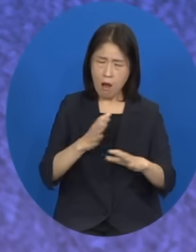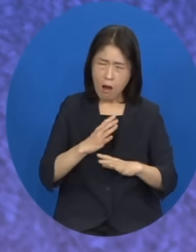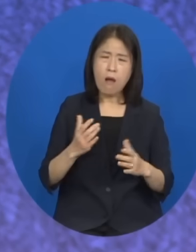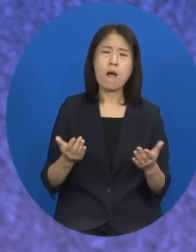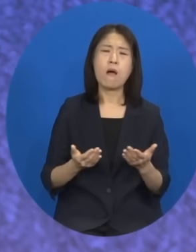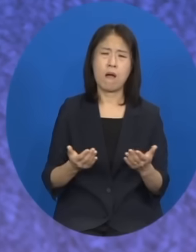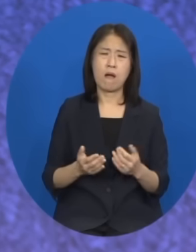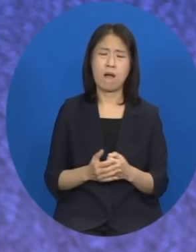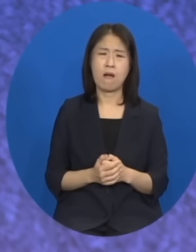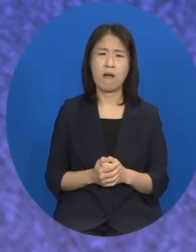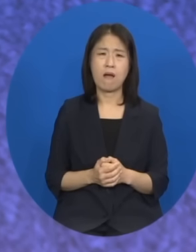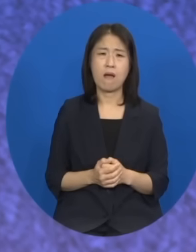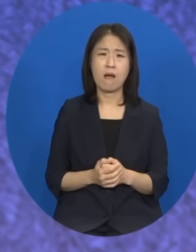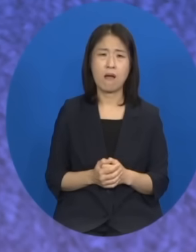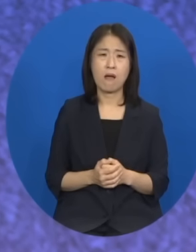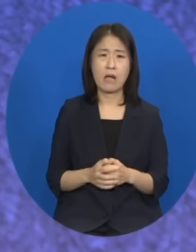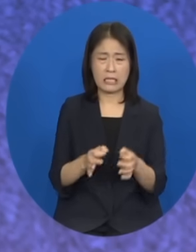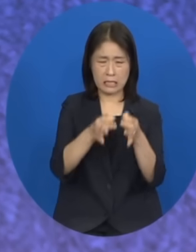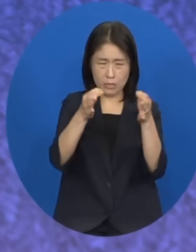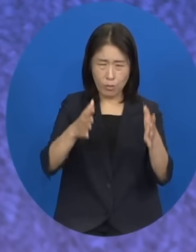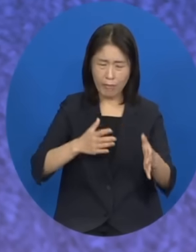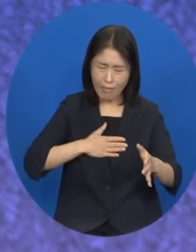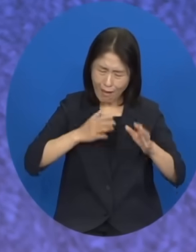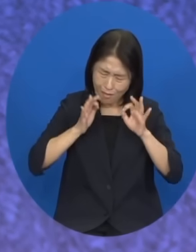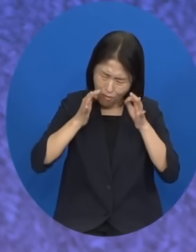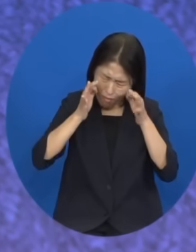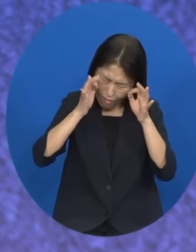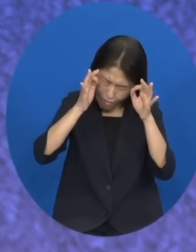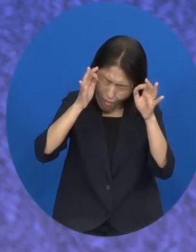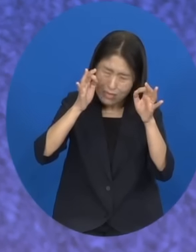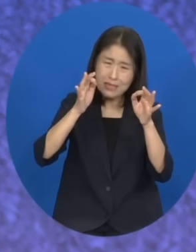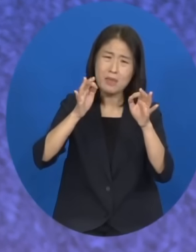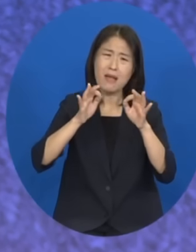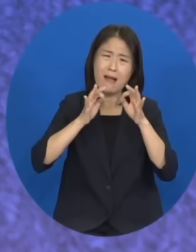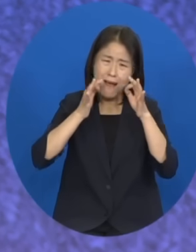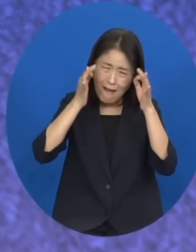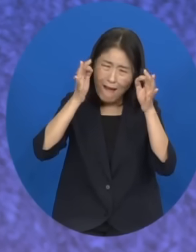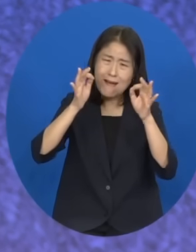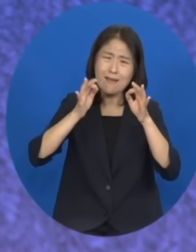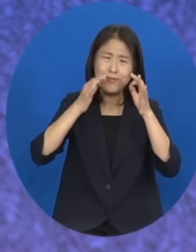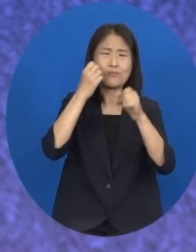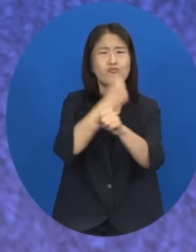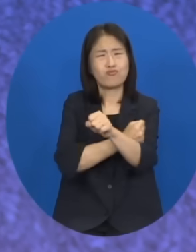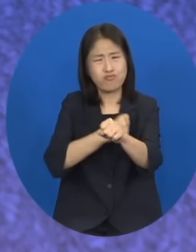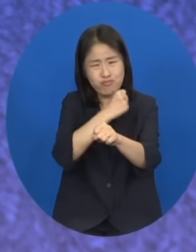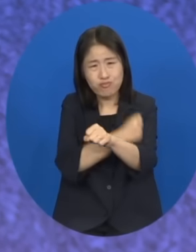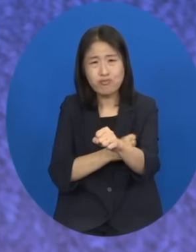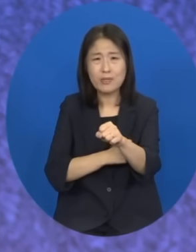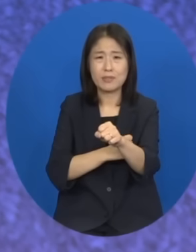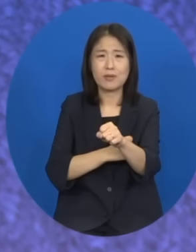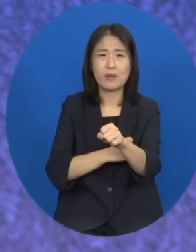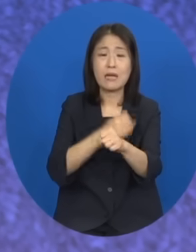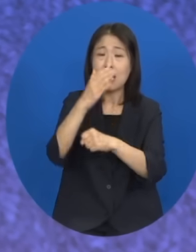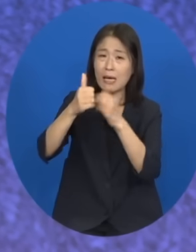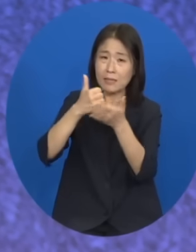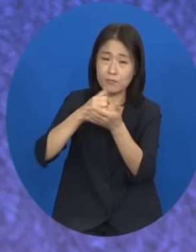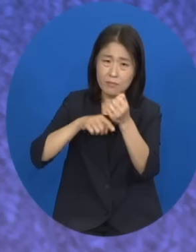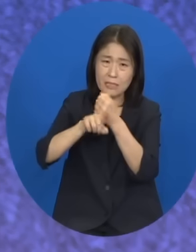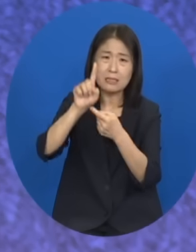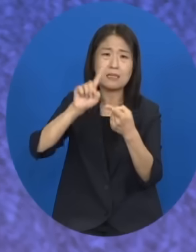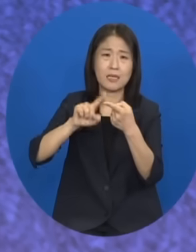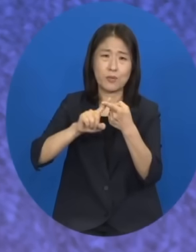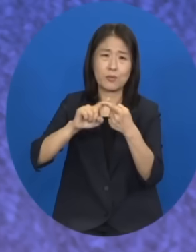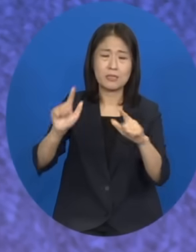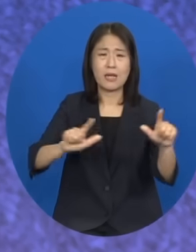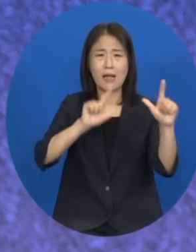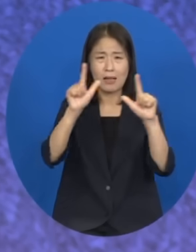일인가요? 그동안 열심히 노력하고 애써서 하나님 뜻대로 살아보려고 애를